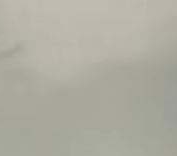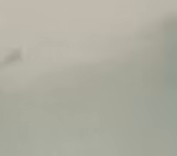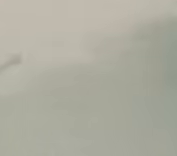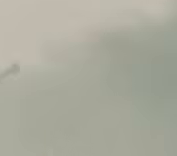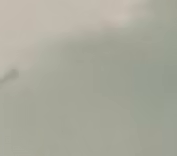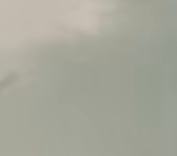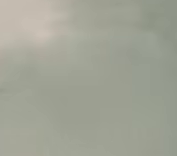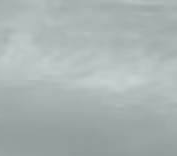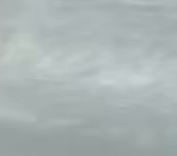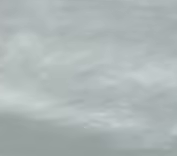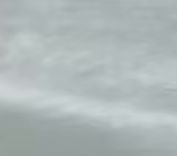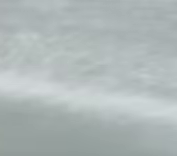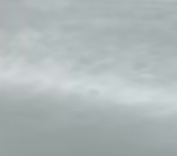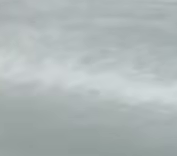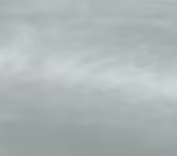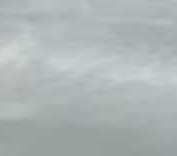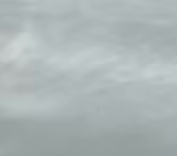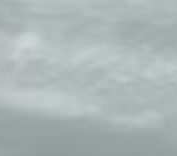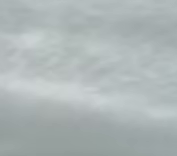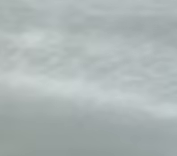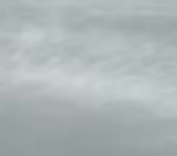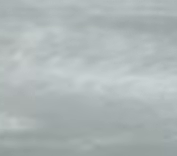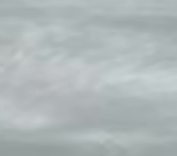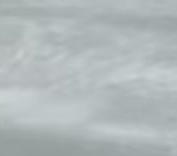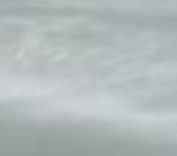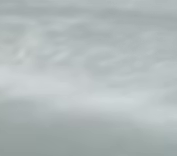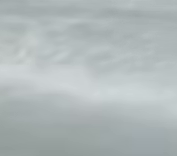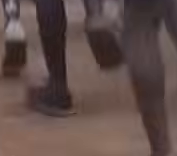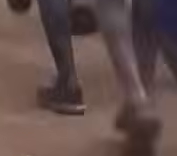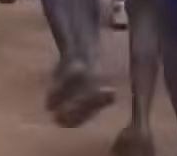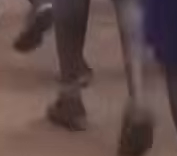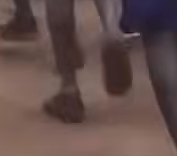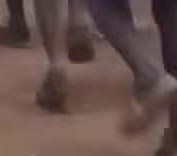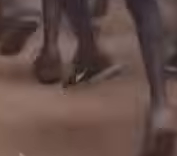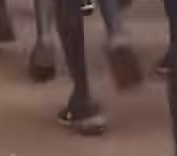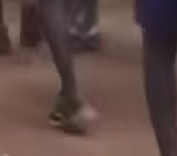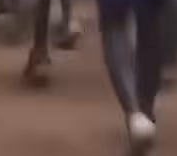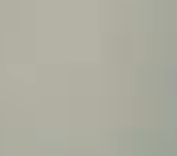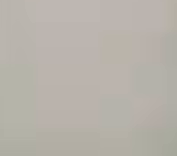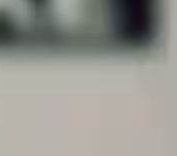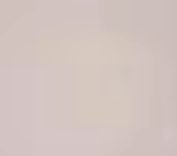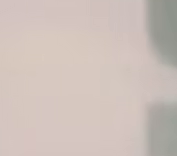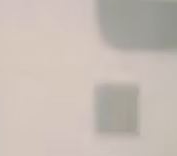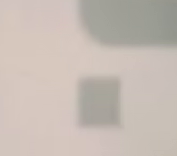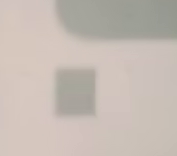1 usiku. Kadhalika, kwa maelezo zaidi ya wale ambao wangependa kujiunga na jeshi la Kenya, tembelea tovuti ya